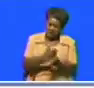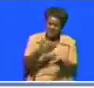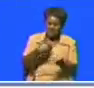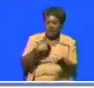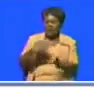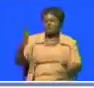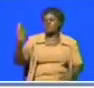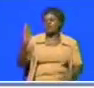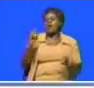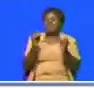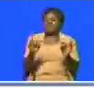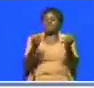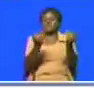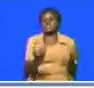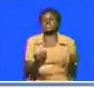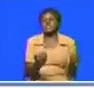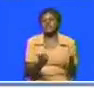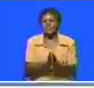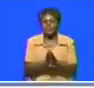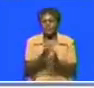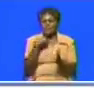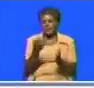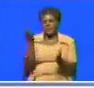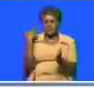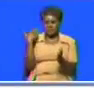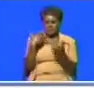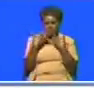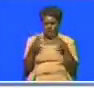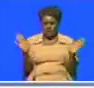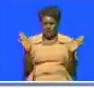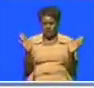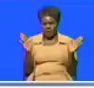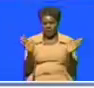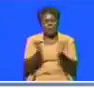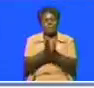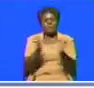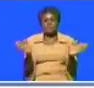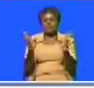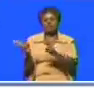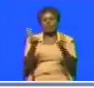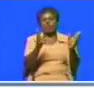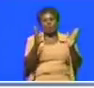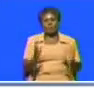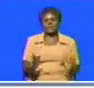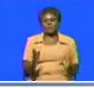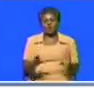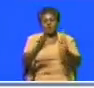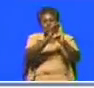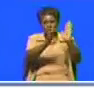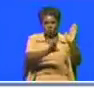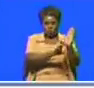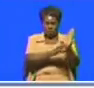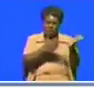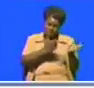ulinzi iwapo kuna mahitaji. Umeshtajia vizuri vile vigezo ambavyo vinavyopelekewa raia yoyote, kama ulivyosema kulingana na katiba